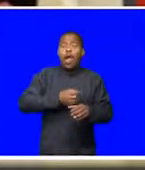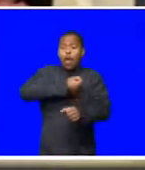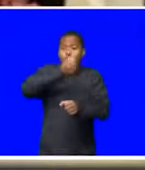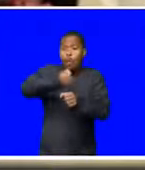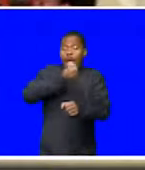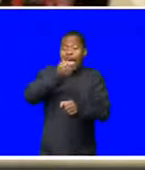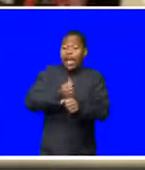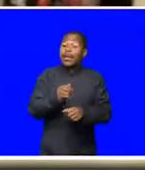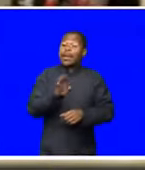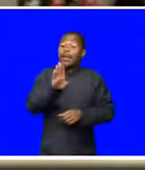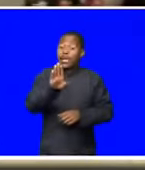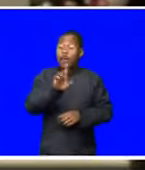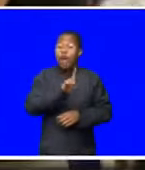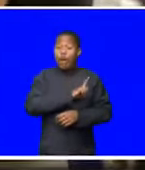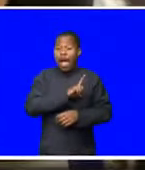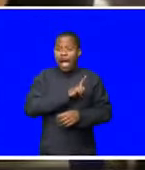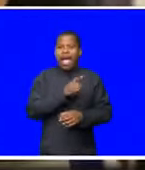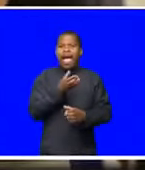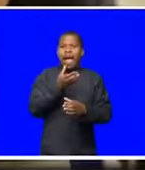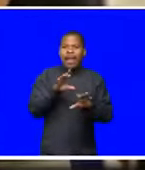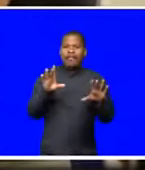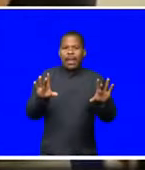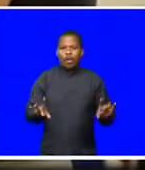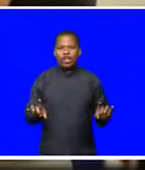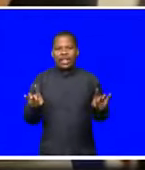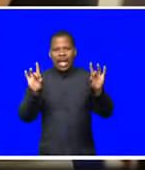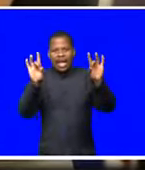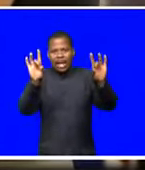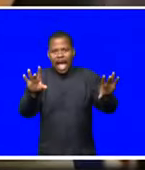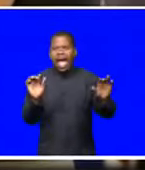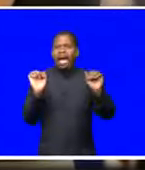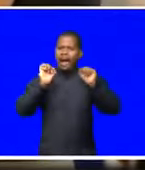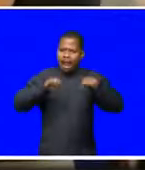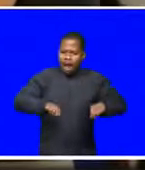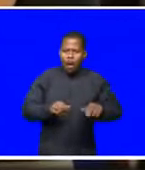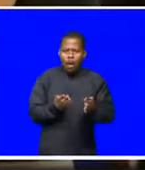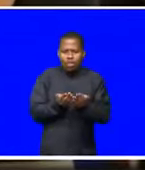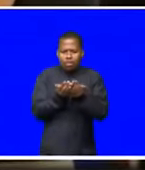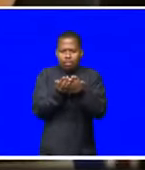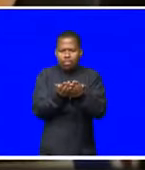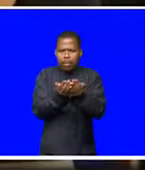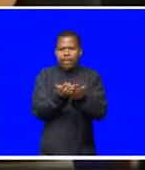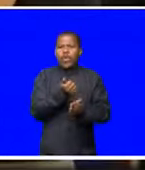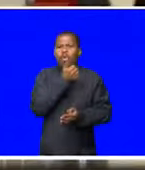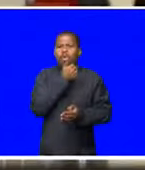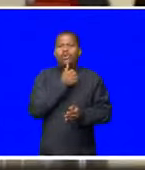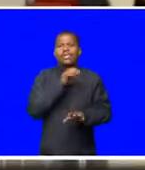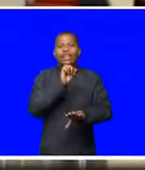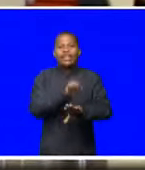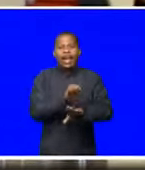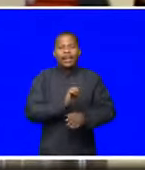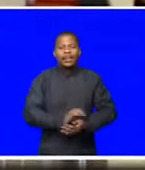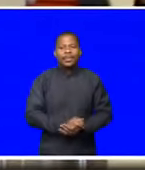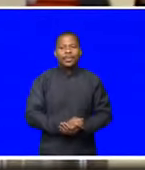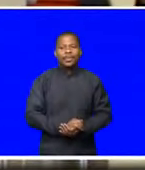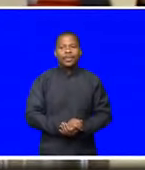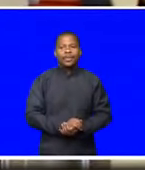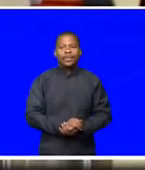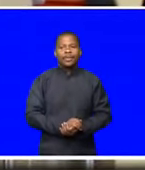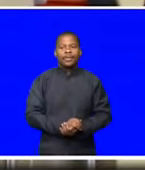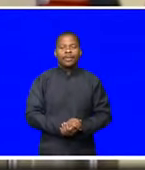kusebenta tilinze live le-Australia kuthi liphinze livulele kuhamba kwemikhumbi. Umbiko kutangaphandle uhlanganiswe ngizodwa